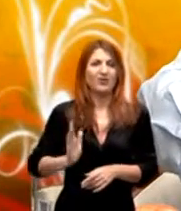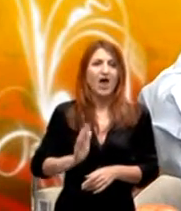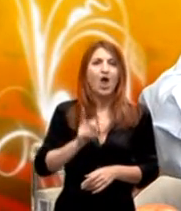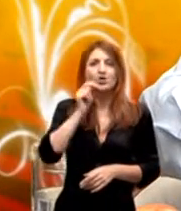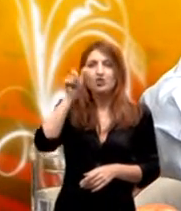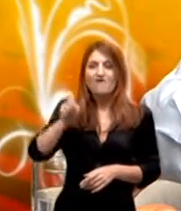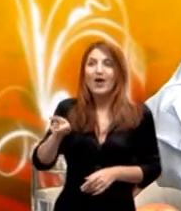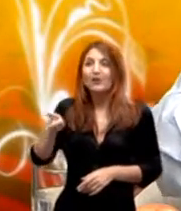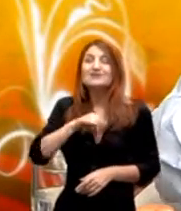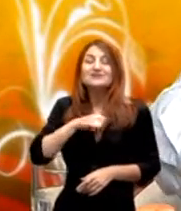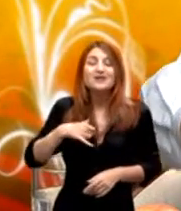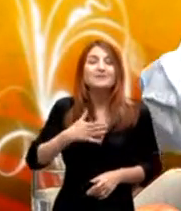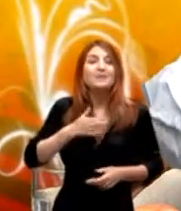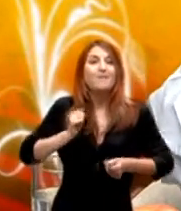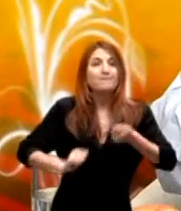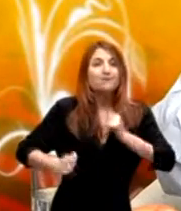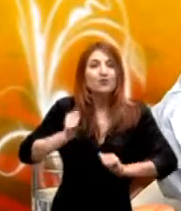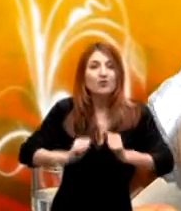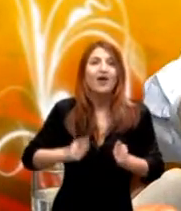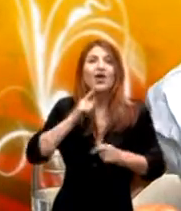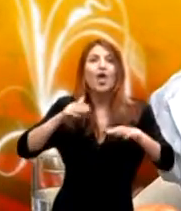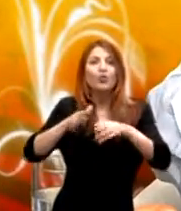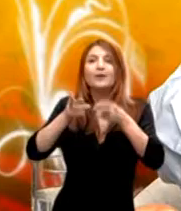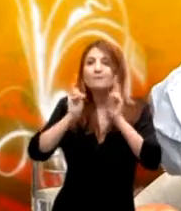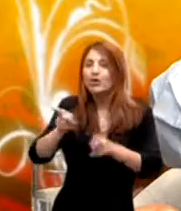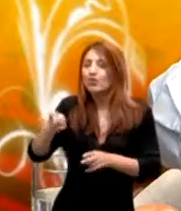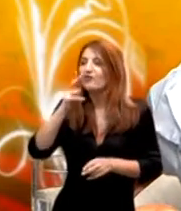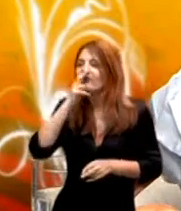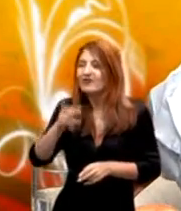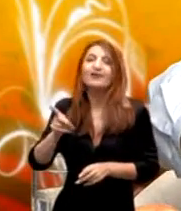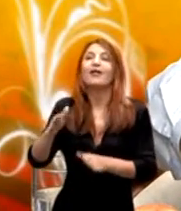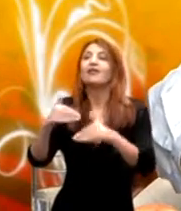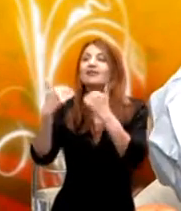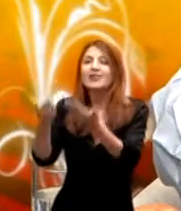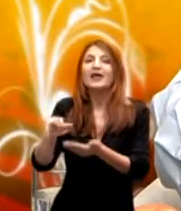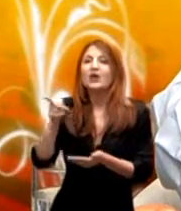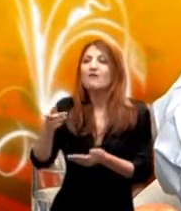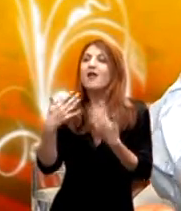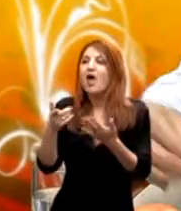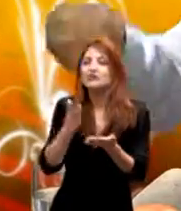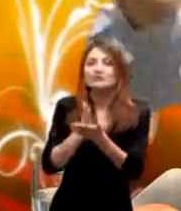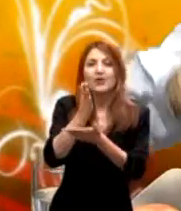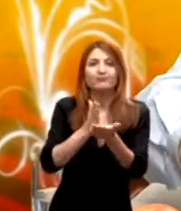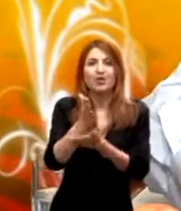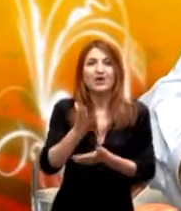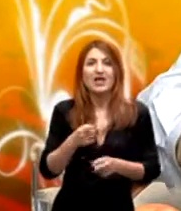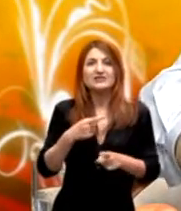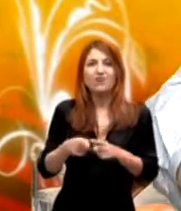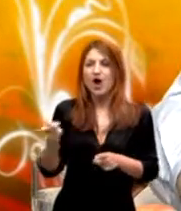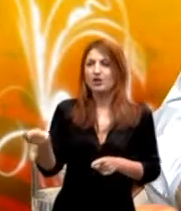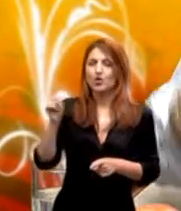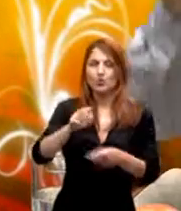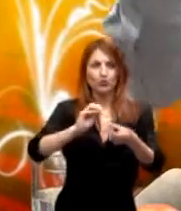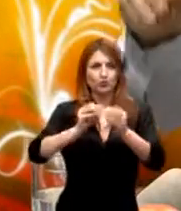se sam uči. I okolina mora prepoznati i takvom čovjeku omogućiti da lakše prođe prosto. Jer taj čovjek kad dođe